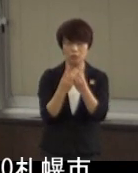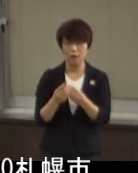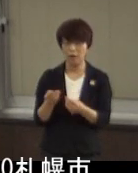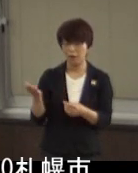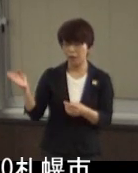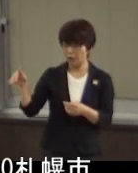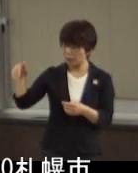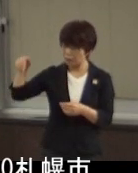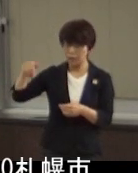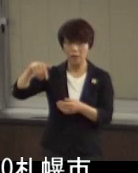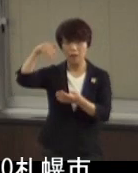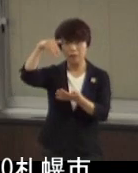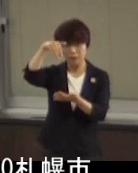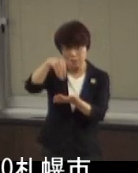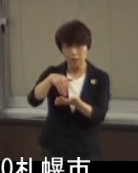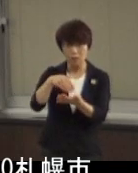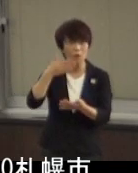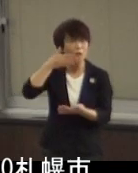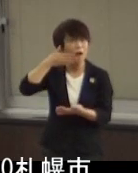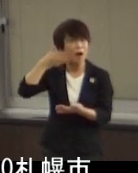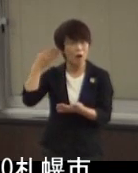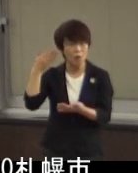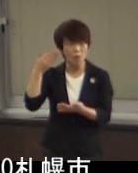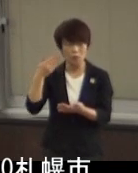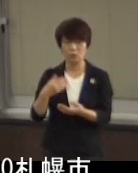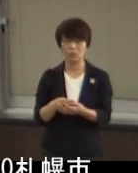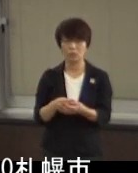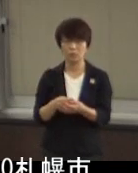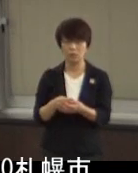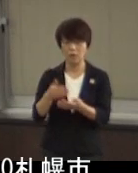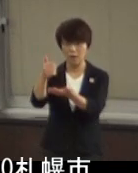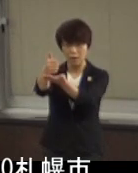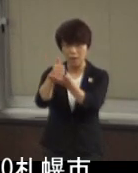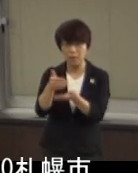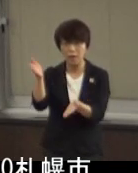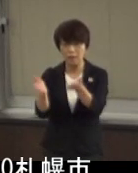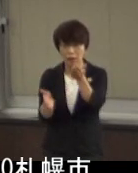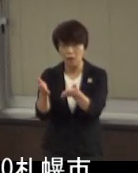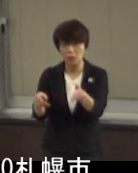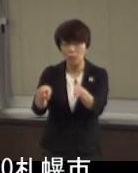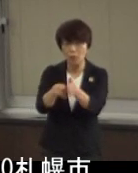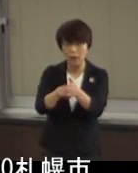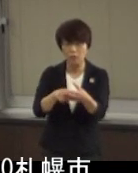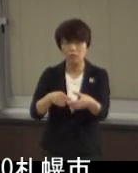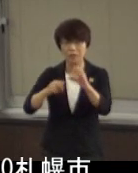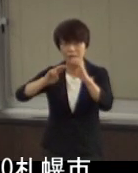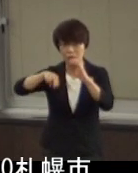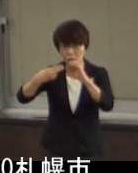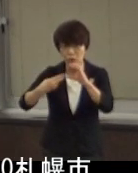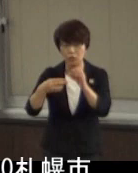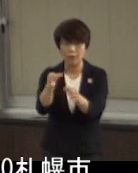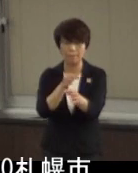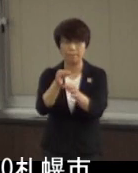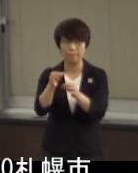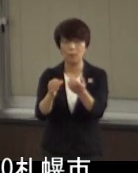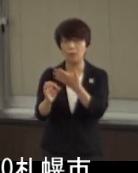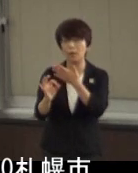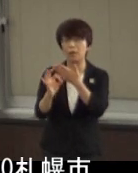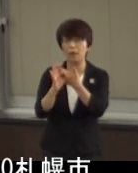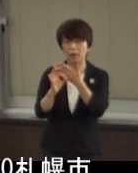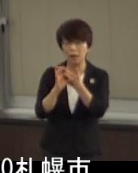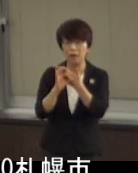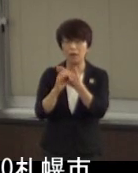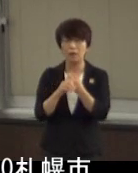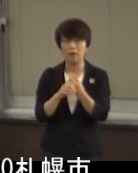下のブルーのいわゆる接待を伴う飲食店、ここでの感染事例、集団感染